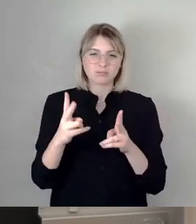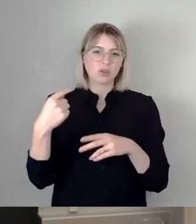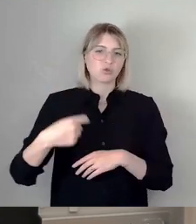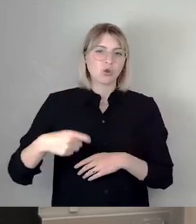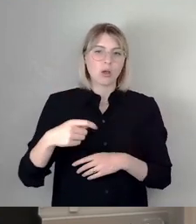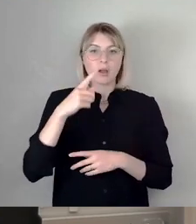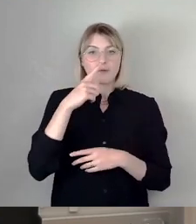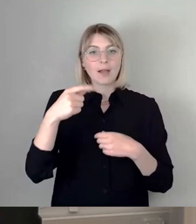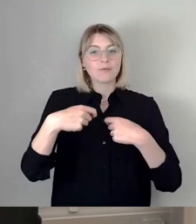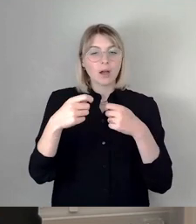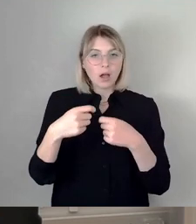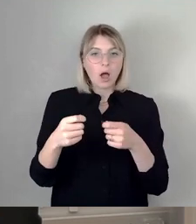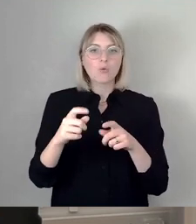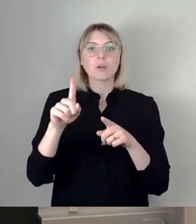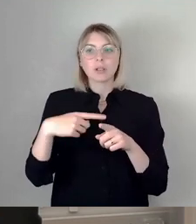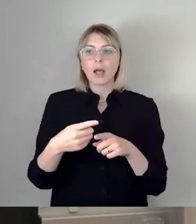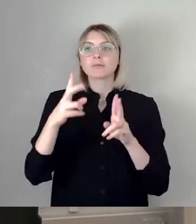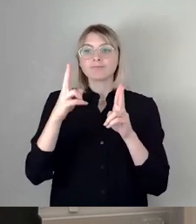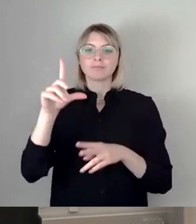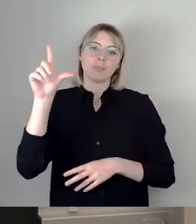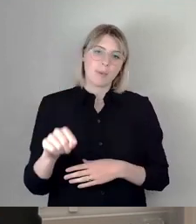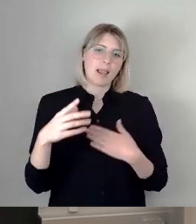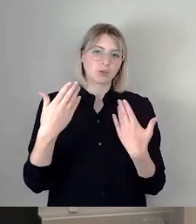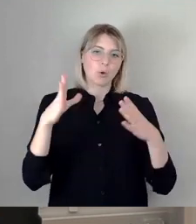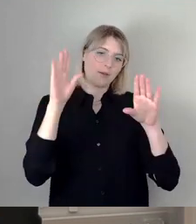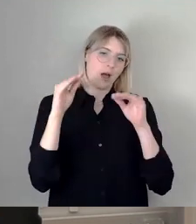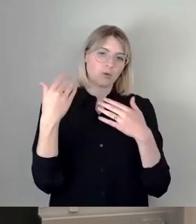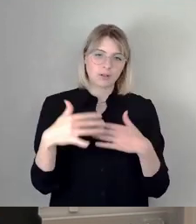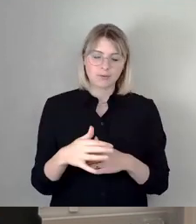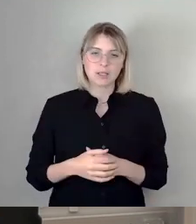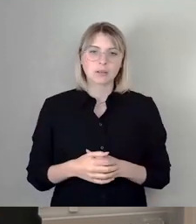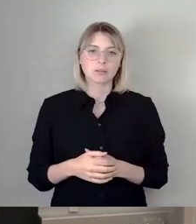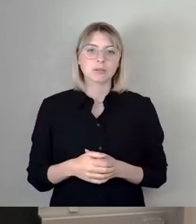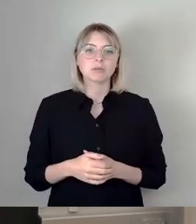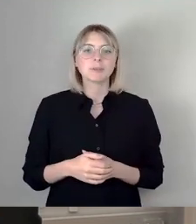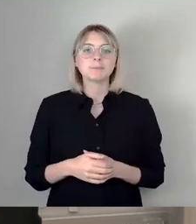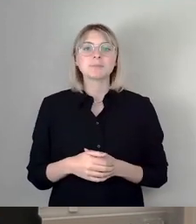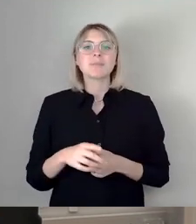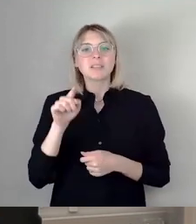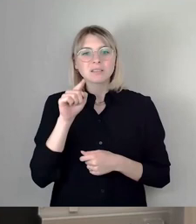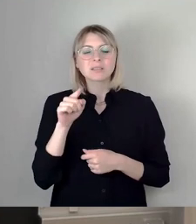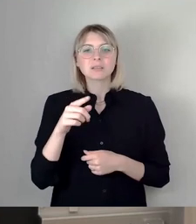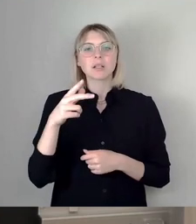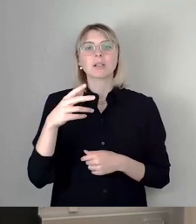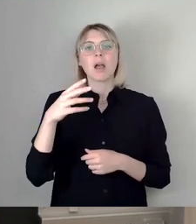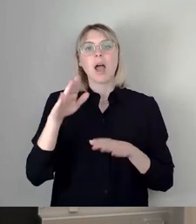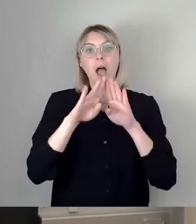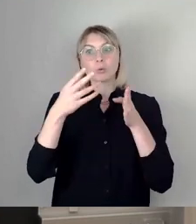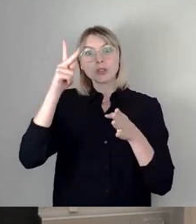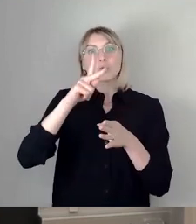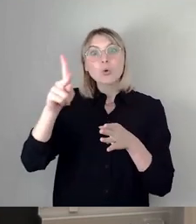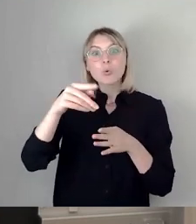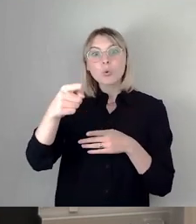das ganz, ganz, ganz billig. Und dass es im Hause Kühn, der ja für Stadtentwicklung, Bau